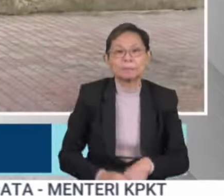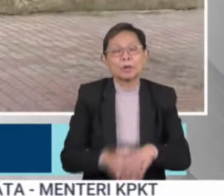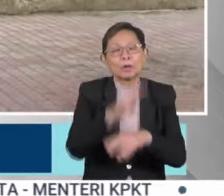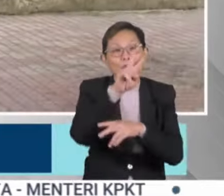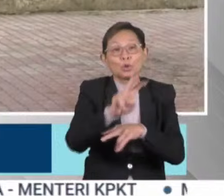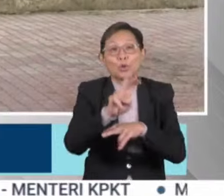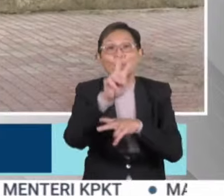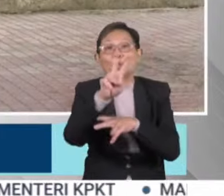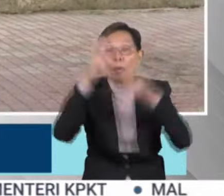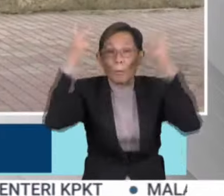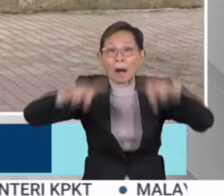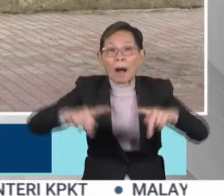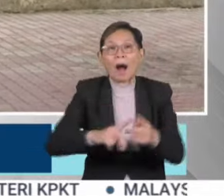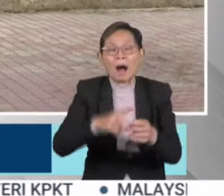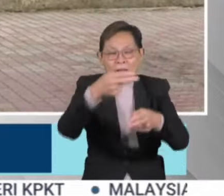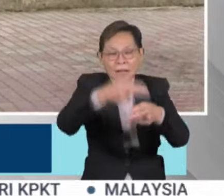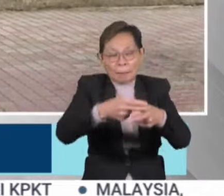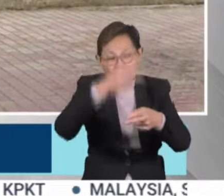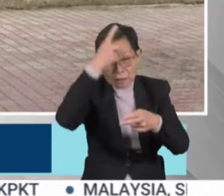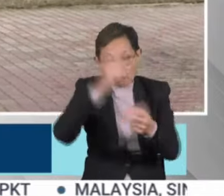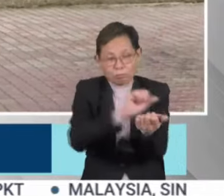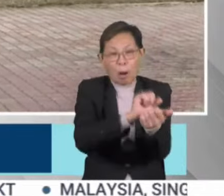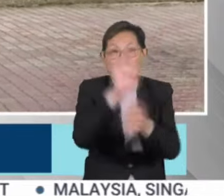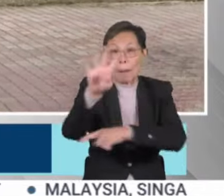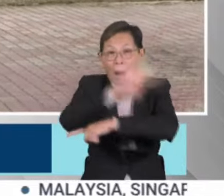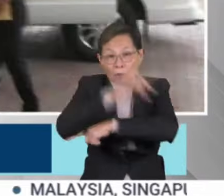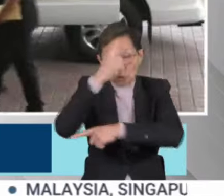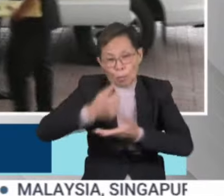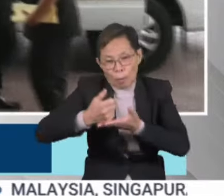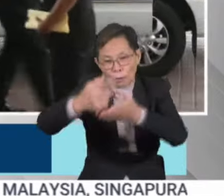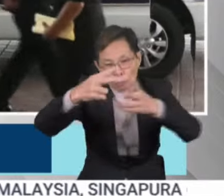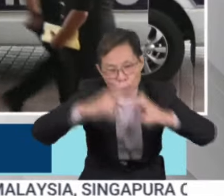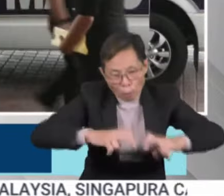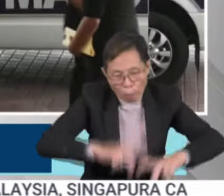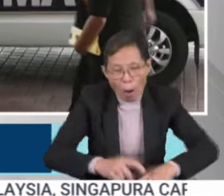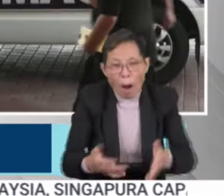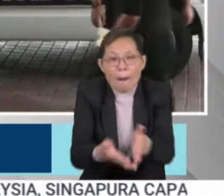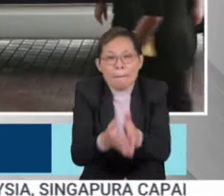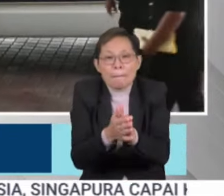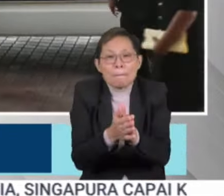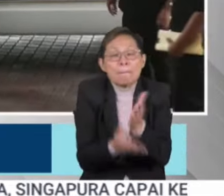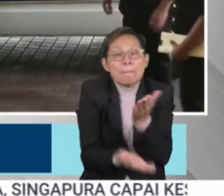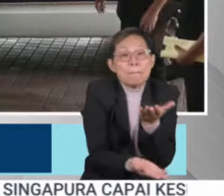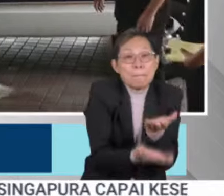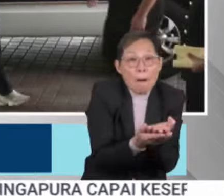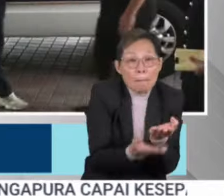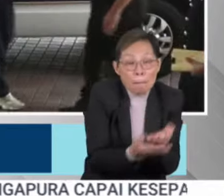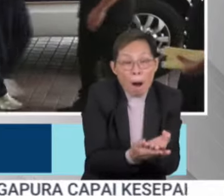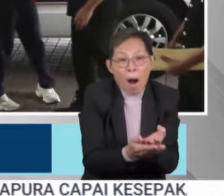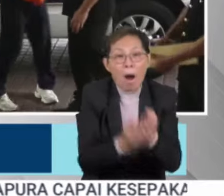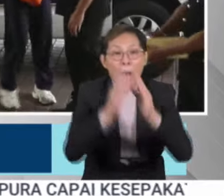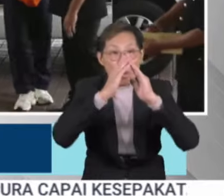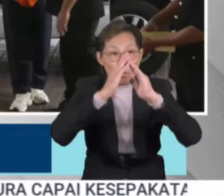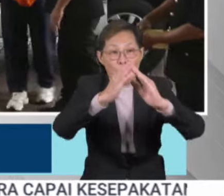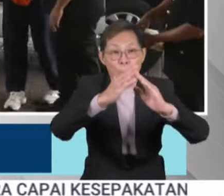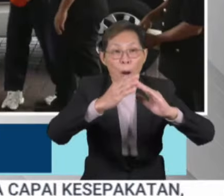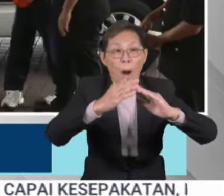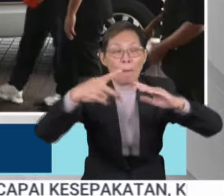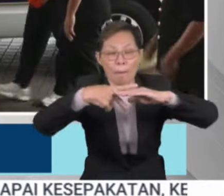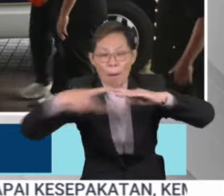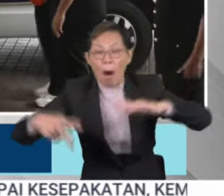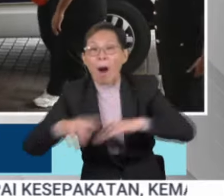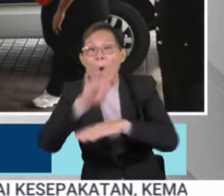Dua pengarah bergelar Datuk direman 4 hari bagi bantu siasatan tuntutan palsu projek perumahan berkembar bernilai